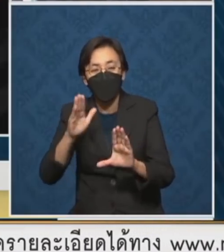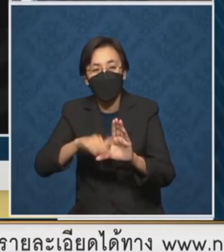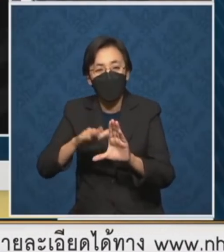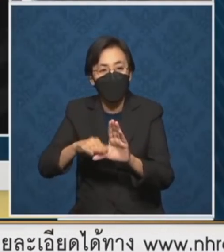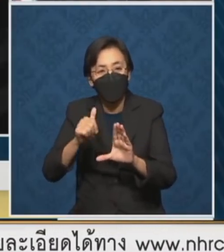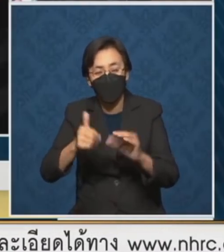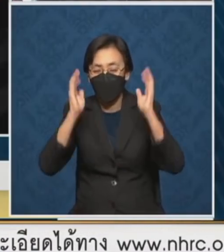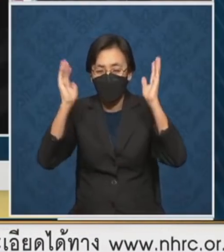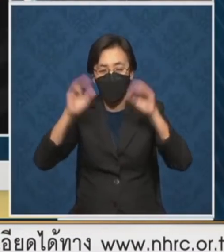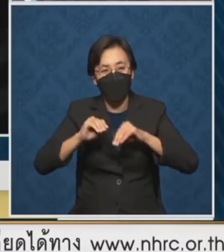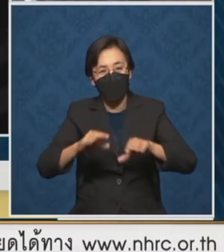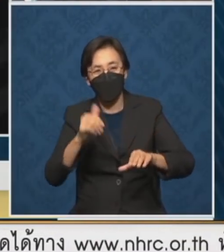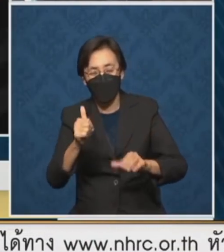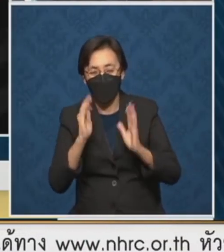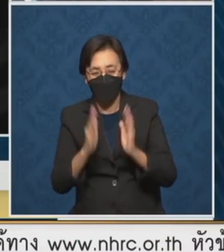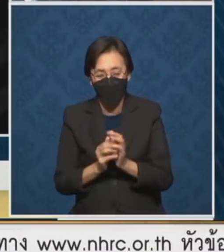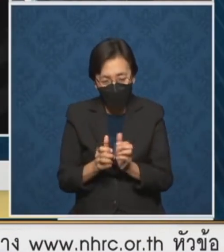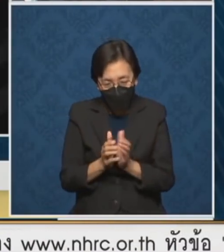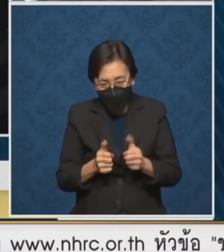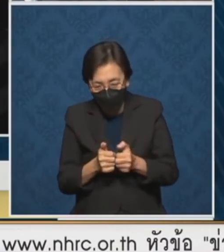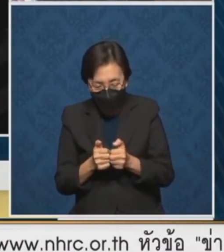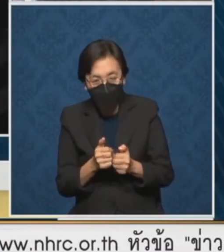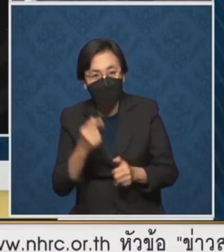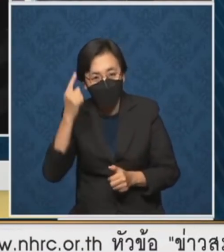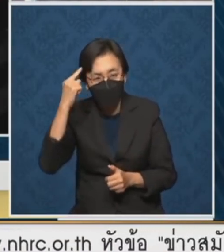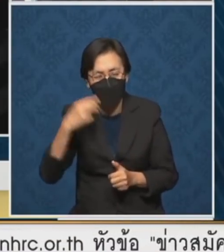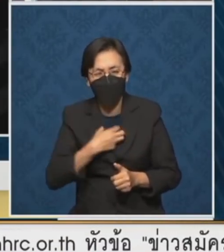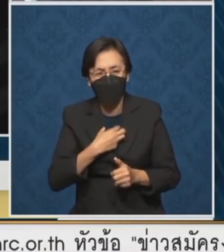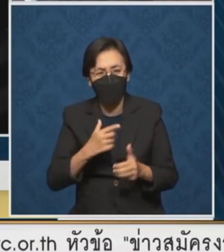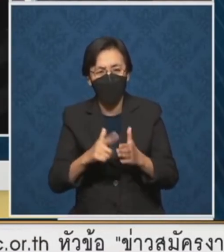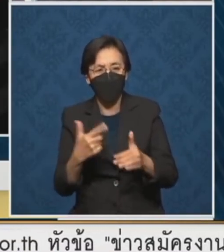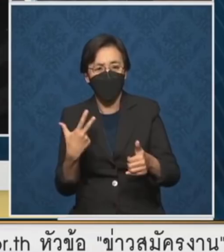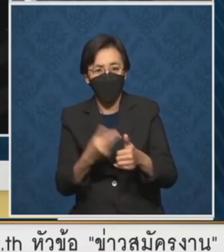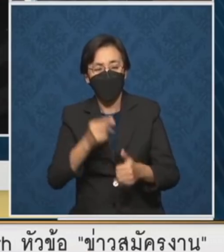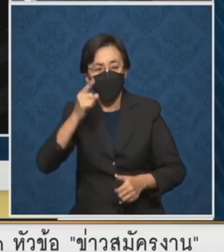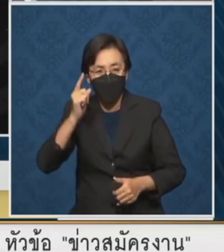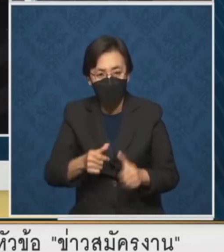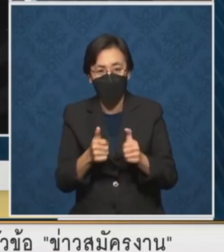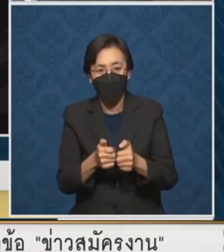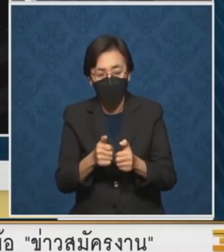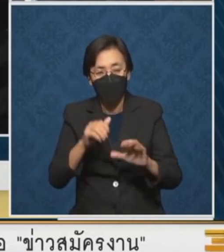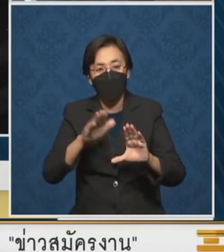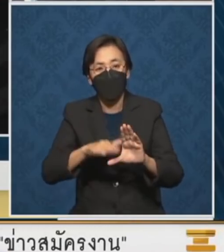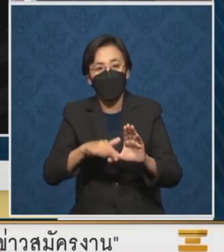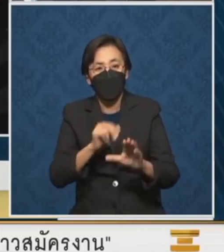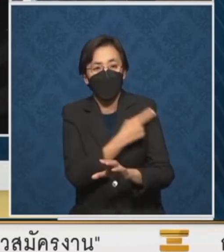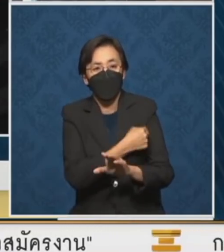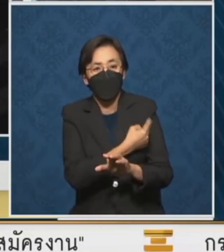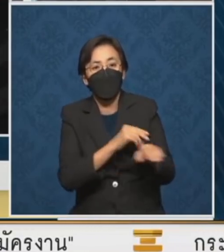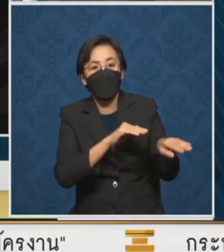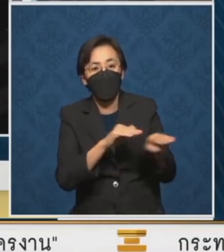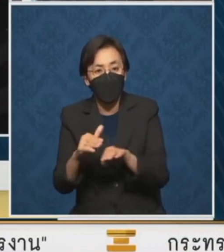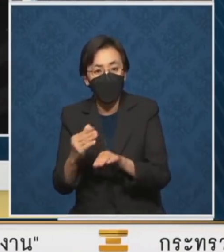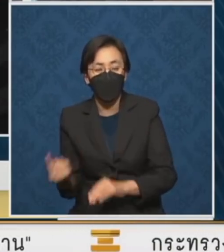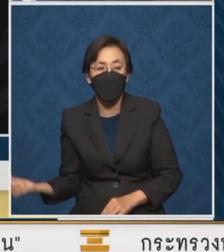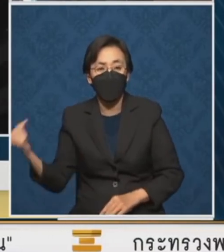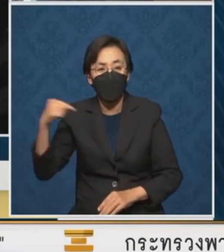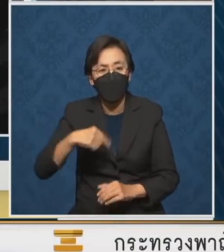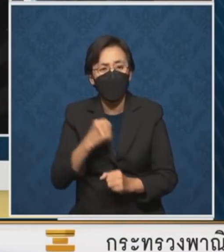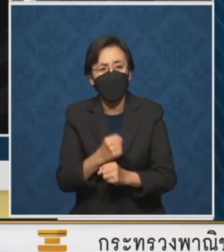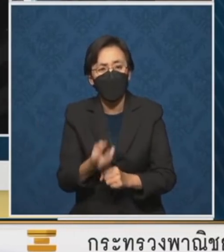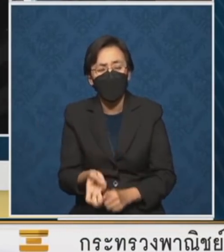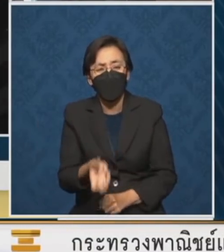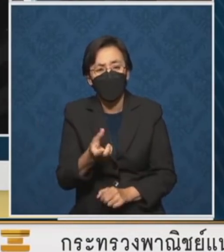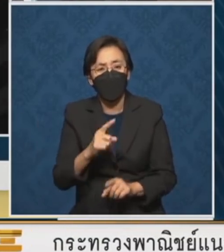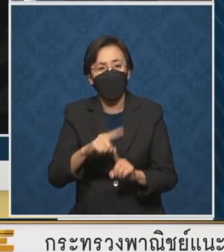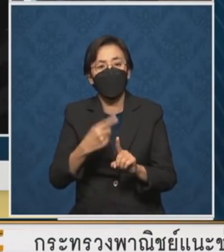ทใหญ่โตทุกคนทั้งประเทศรู้กันหมดครับอยากฉีดวัคซีนต้องไปหมอพร้อม แต่หลังจากท่านก็มารับตำแหน่งแป๊บเดียวครับเดือนพฤษ